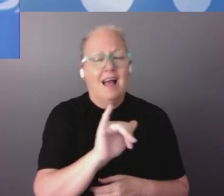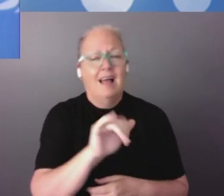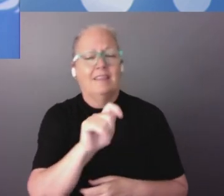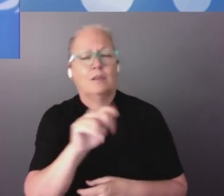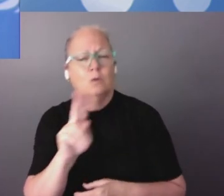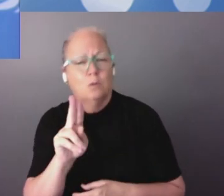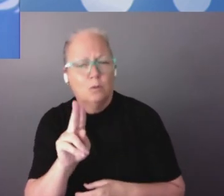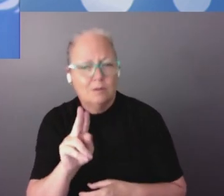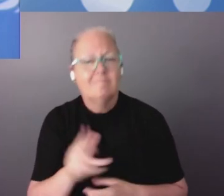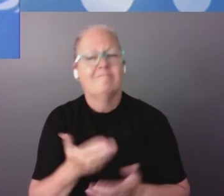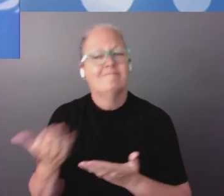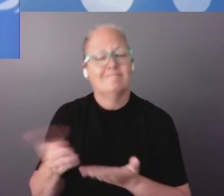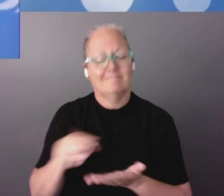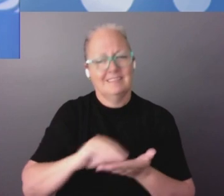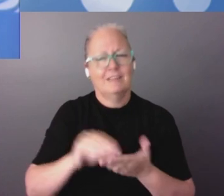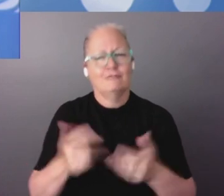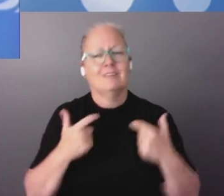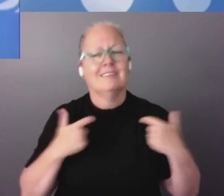цифрового саммита ООН.